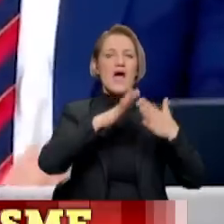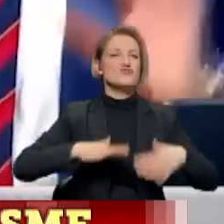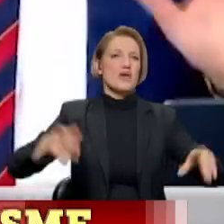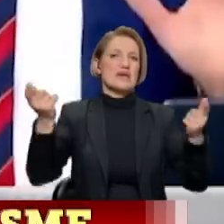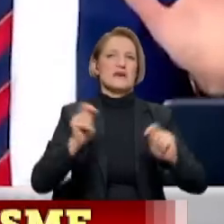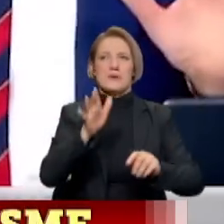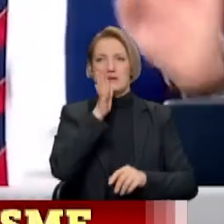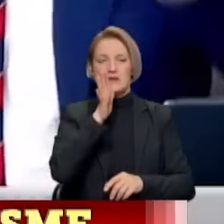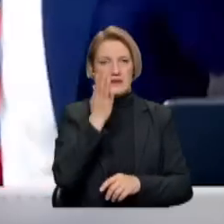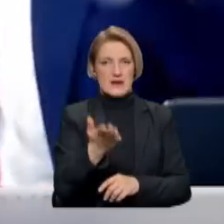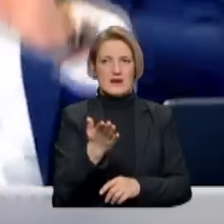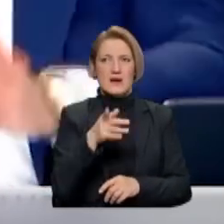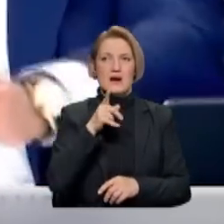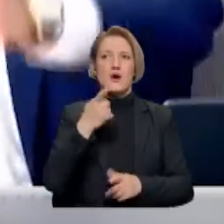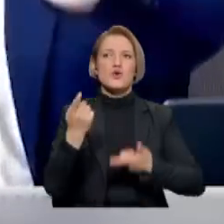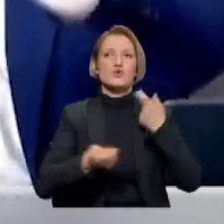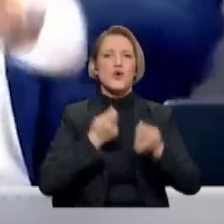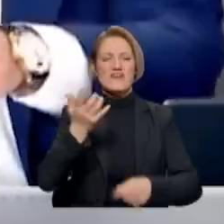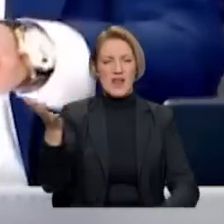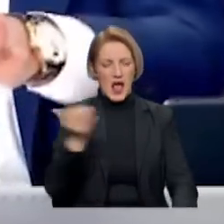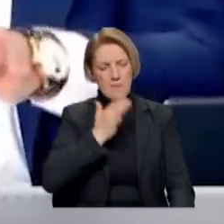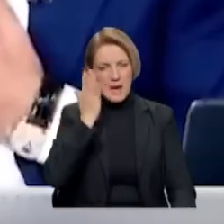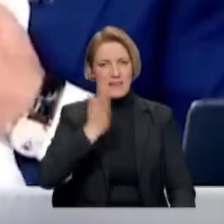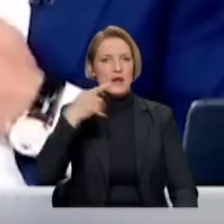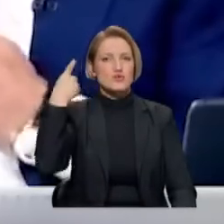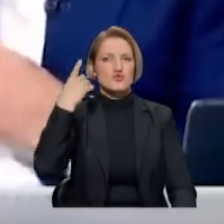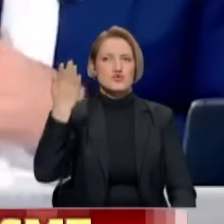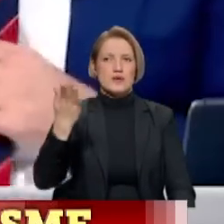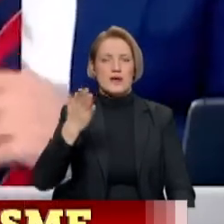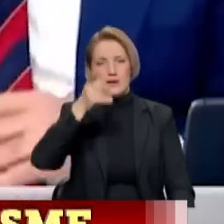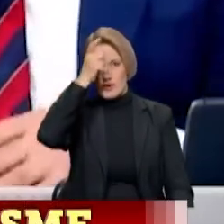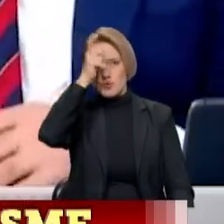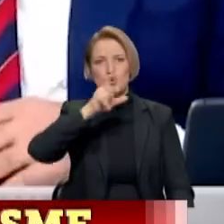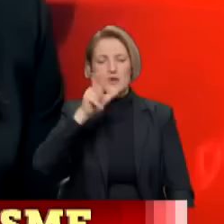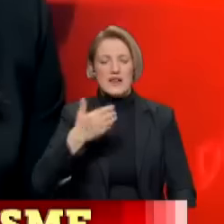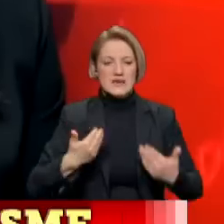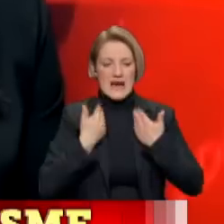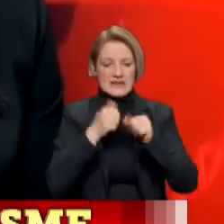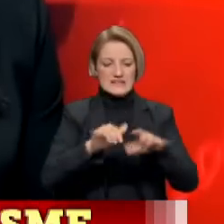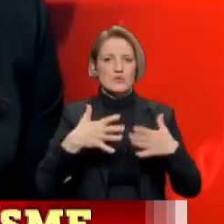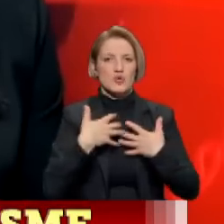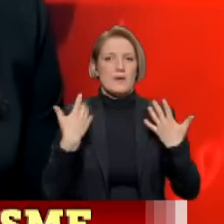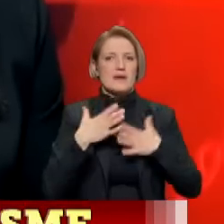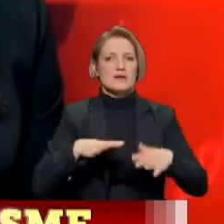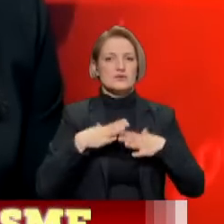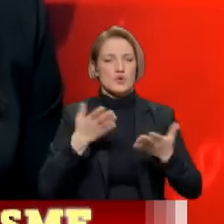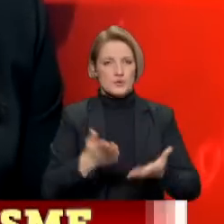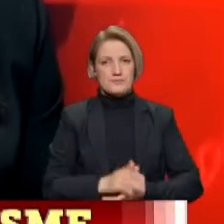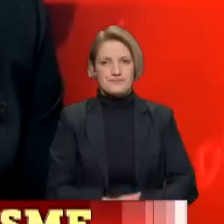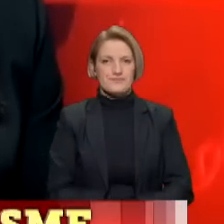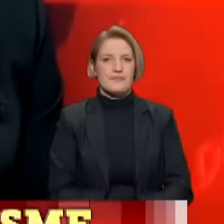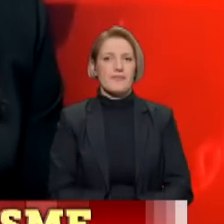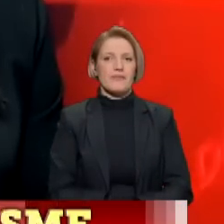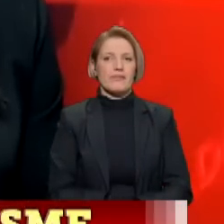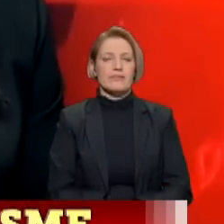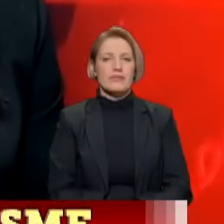Her şeyi yapabilirler. Her şeyi yaparlar. Bu olasılık... Görevden almayı bile düşünürler. Ülkemin yargı sistemine güvenmek istiyor. Siyasi yasak gündeme gelebilir